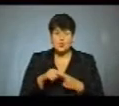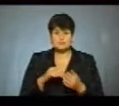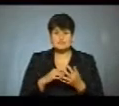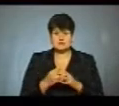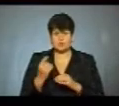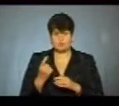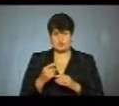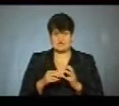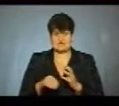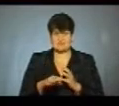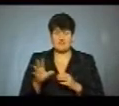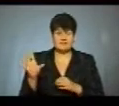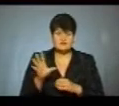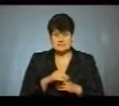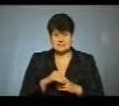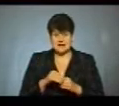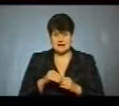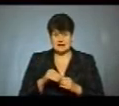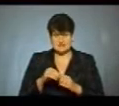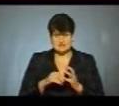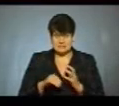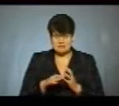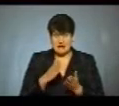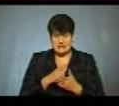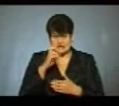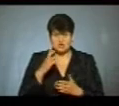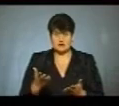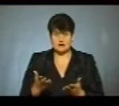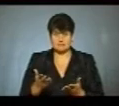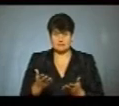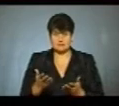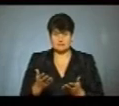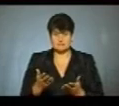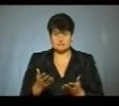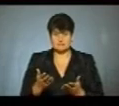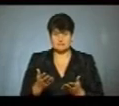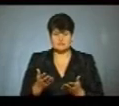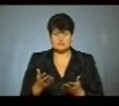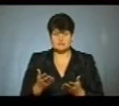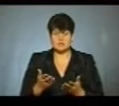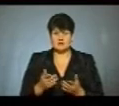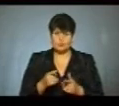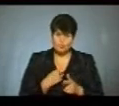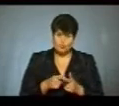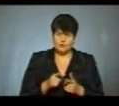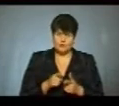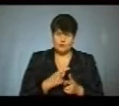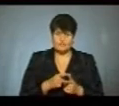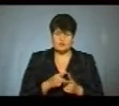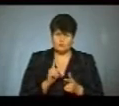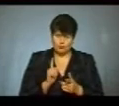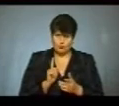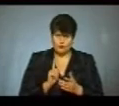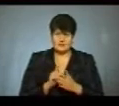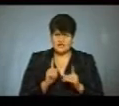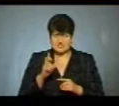сільськогосподарських земель. Вся земля державна. Тобто має бути державний банк землі, так? Чи... Земля, тобто держава лише може